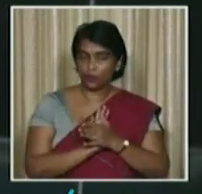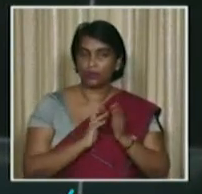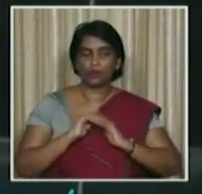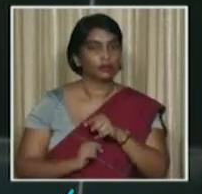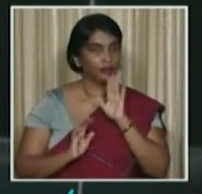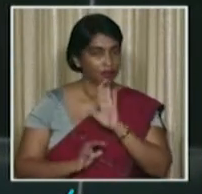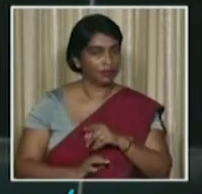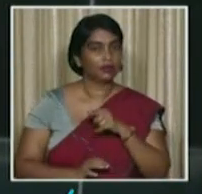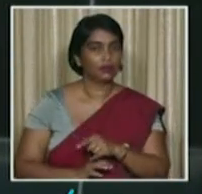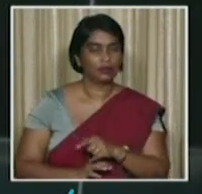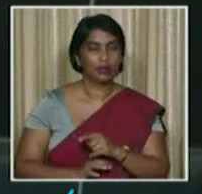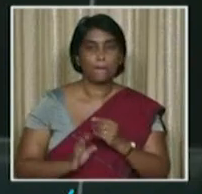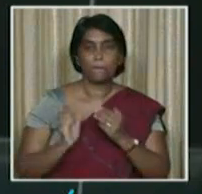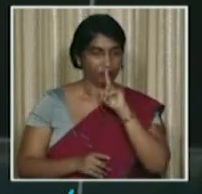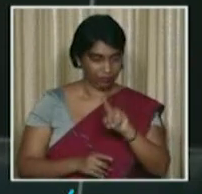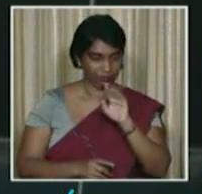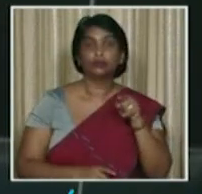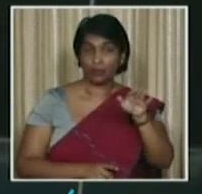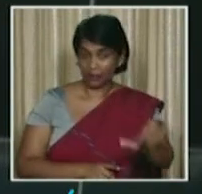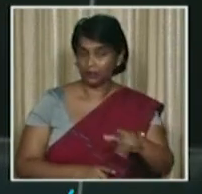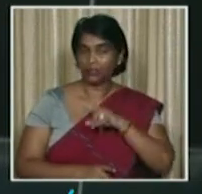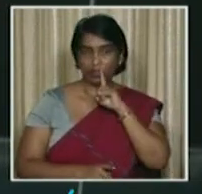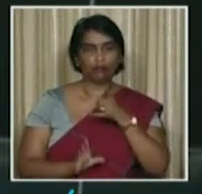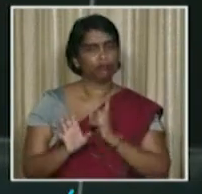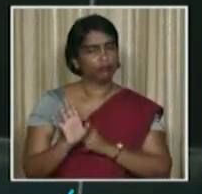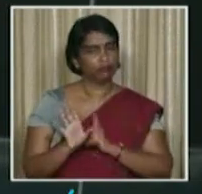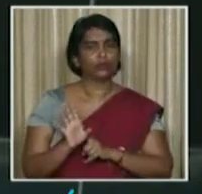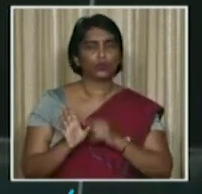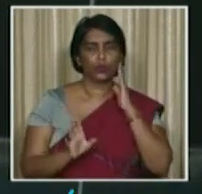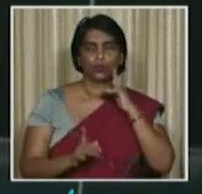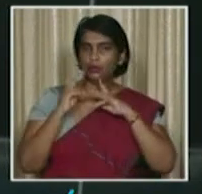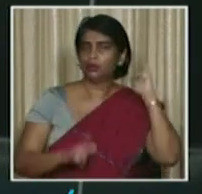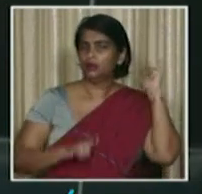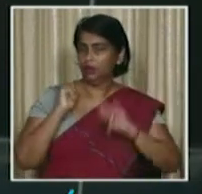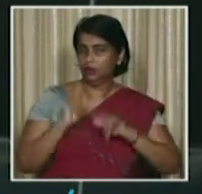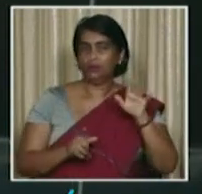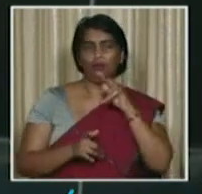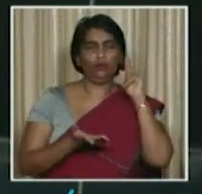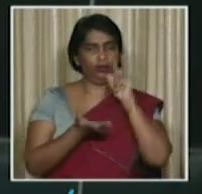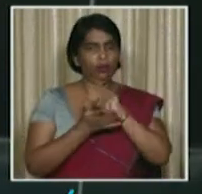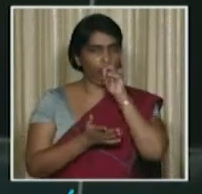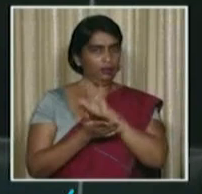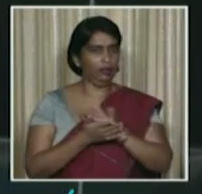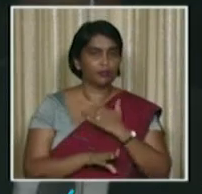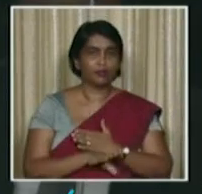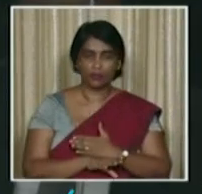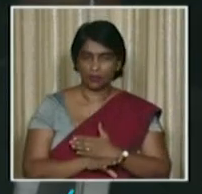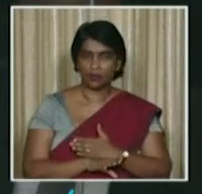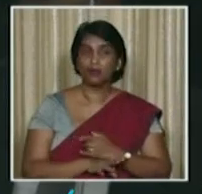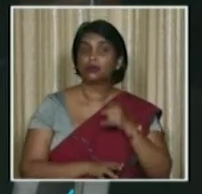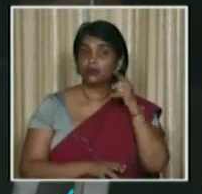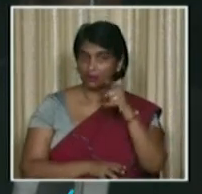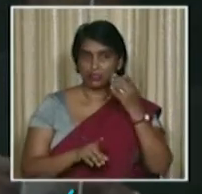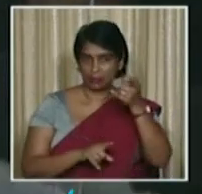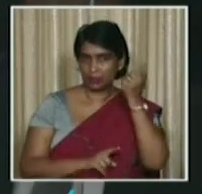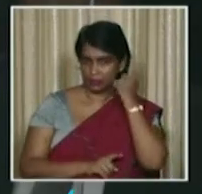ක්‍රියාත්මක කර තිබෙනවා. මත්තල ගුවන්තොටුපළ අද අඛණ්ඩව විදේශ සංචාරිකයන් එන ගුවන්තොටුපළක් බවට පත් වී තිබෙනවා. ඔබතුමාට